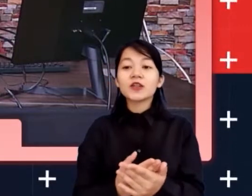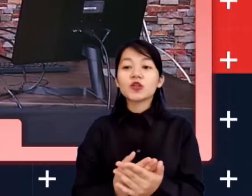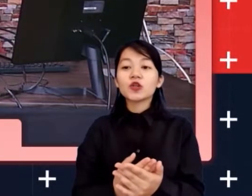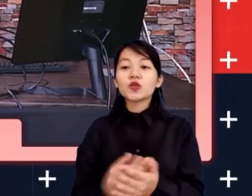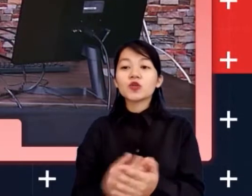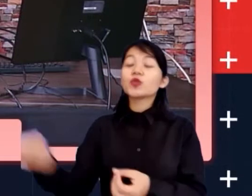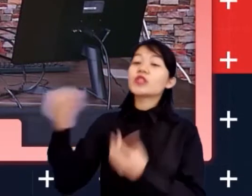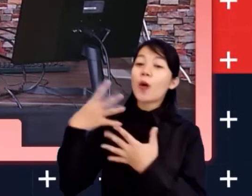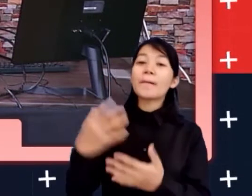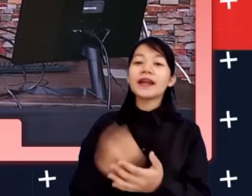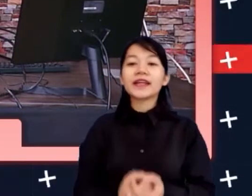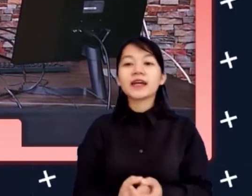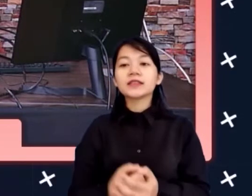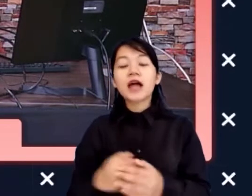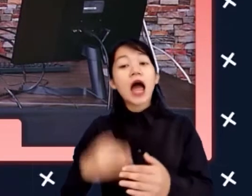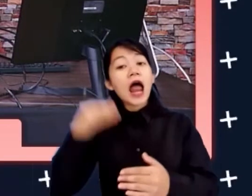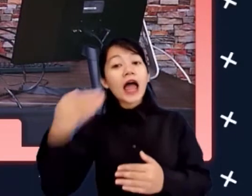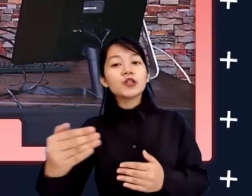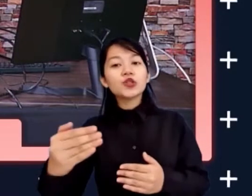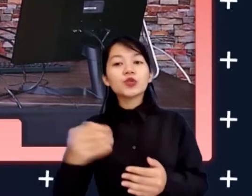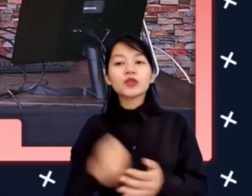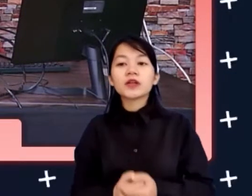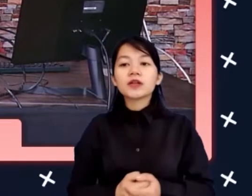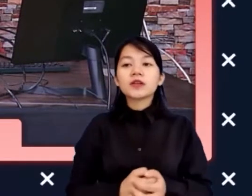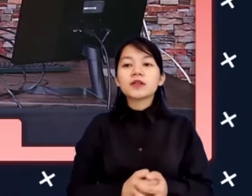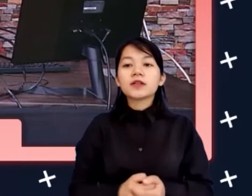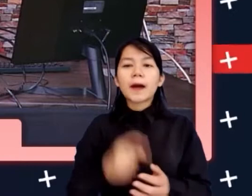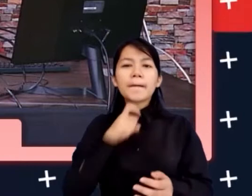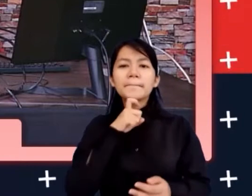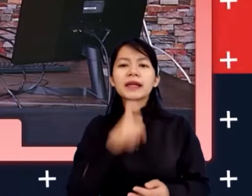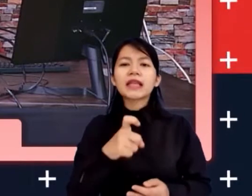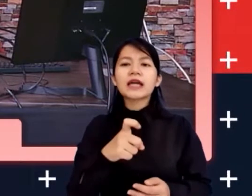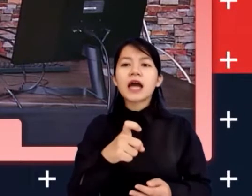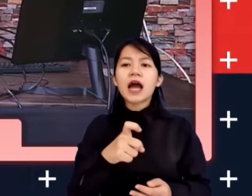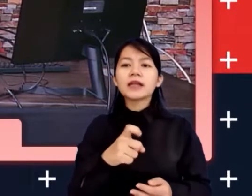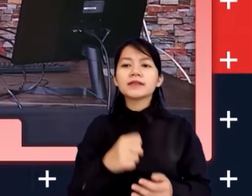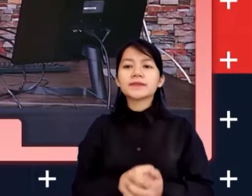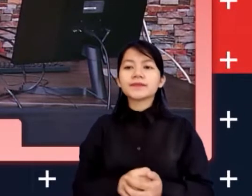dari Michael. Ini bukan Michael Direktur Hoop Channel ya, ini maksudnya pemirsa namanya Michael.